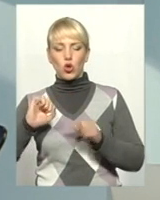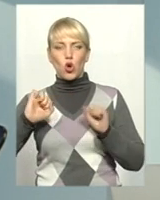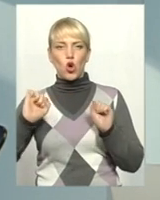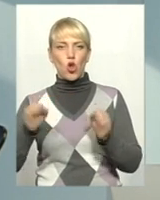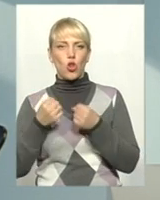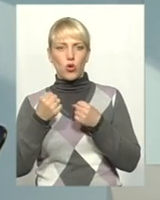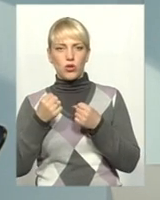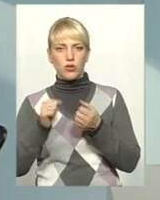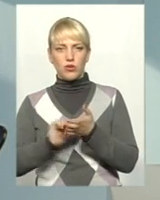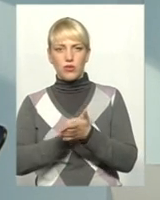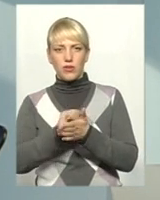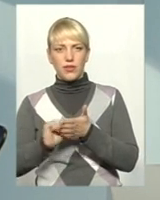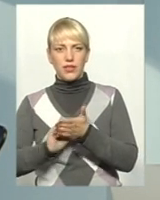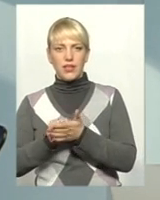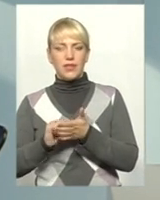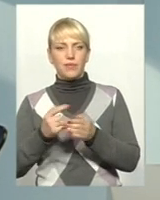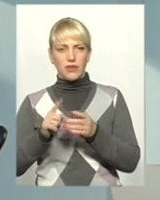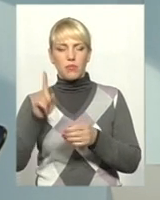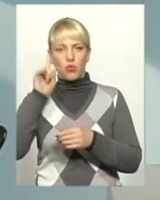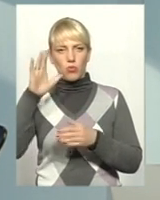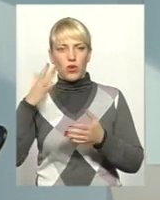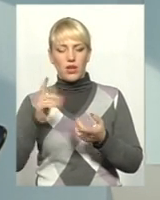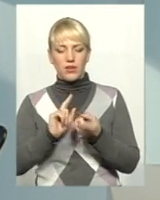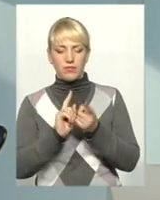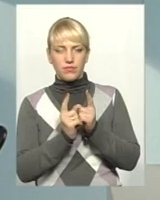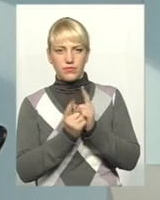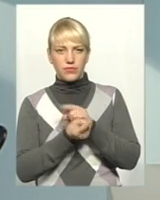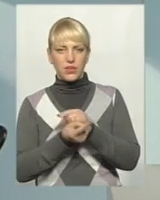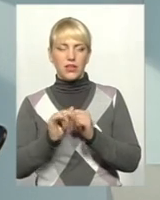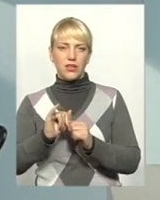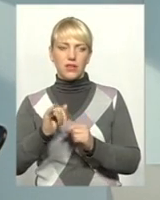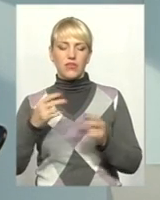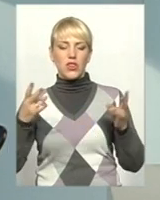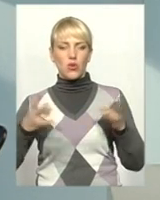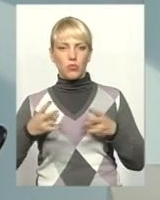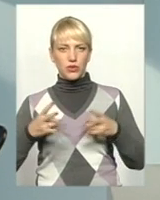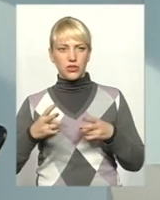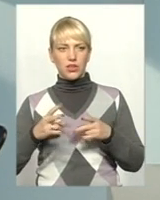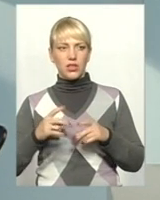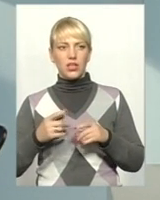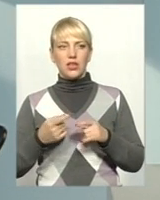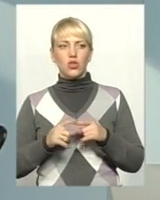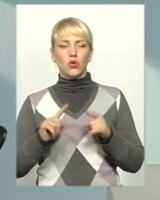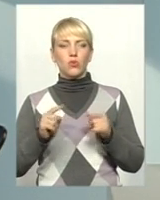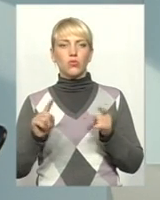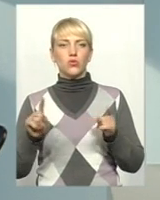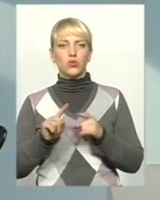ремонту, який все більше стає популярним і все більше стає необхідним. І саме тому,